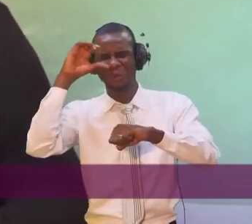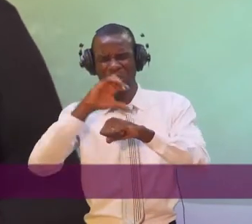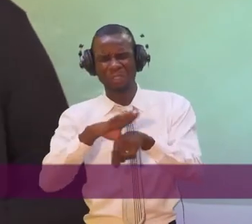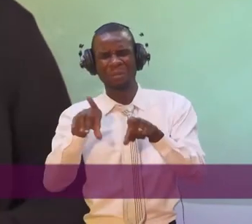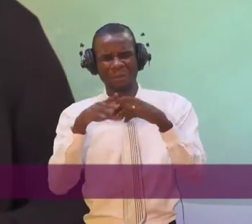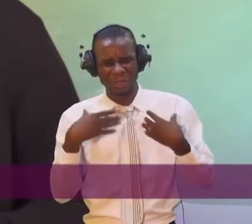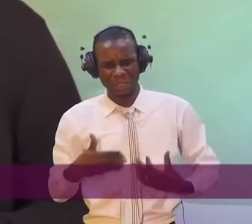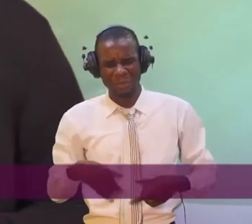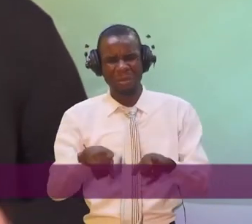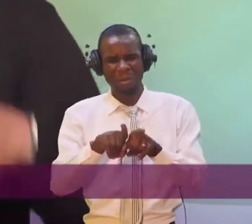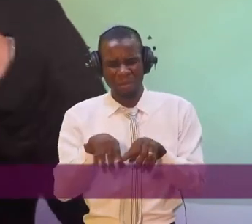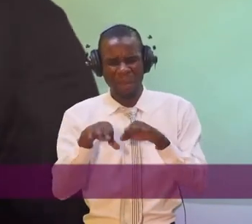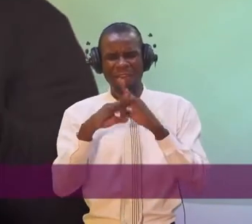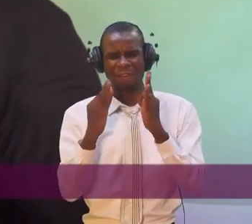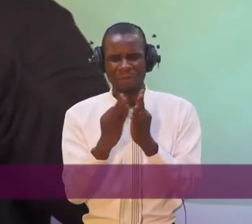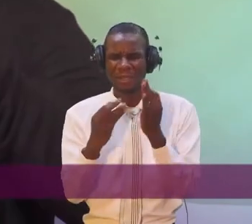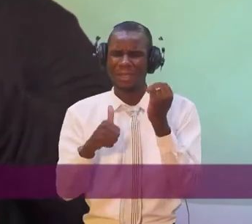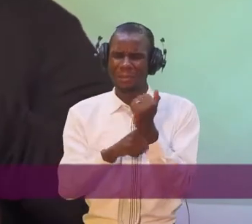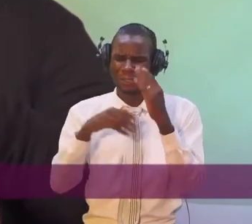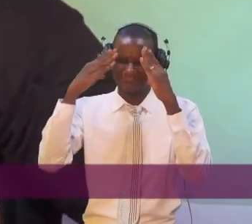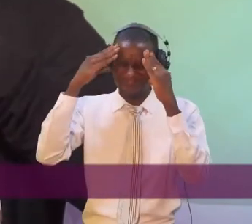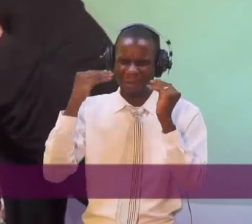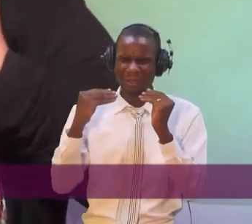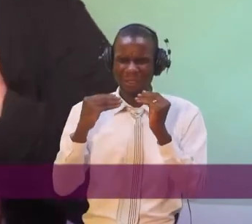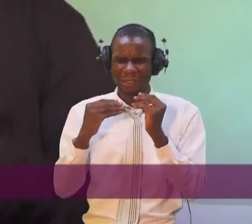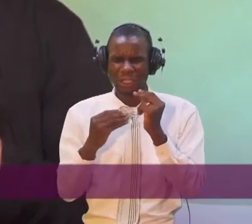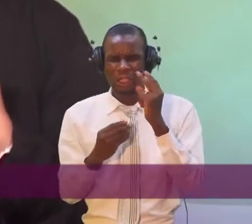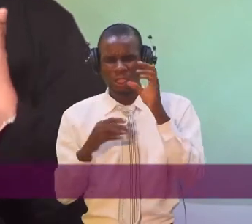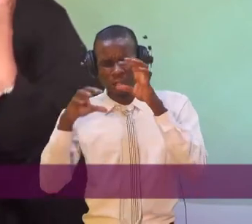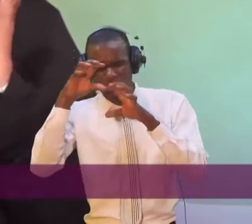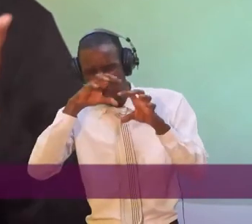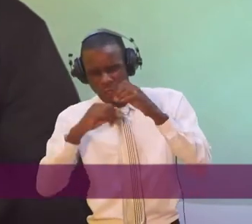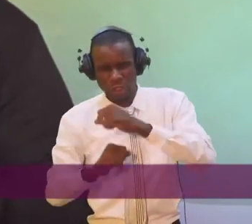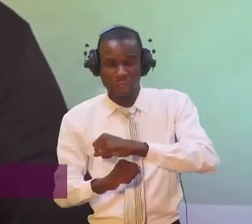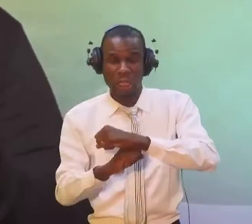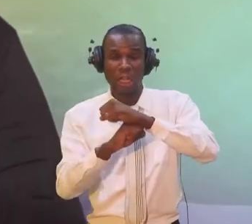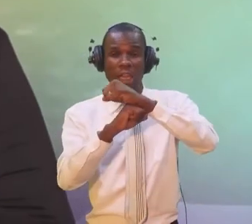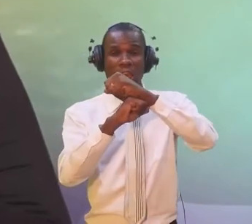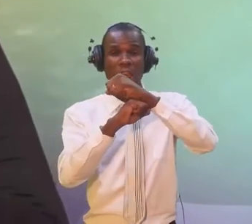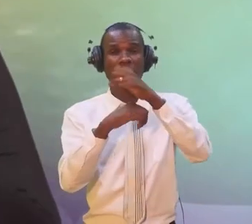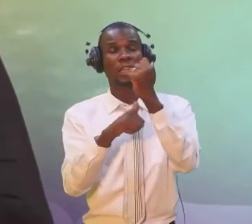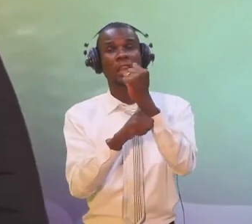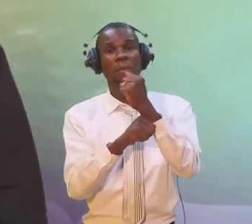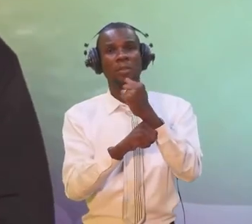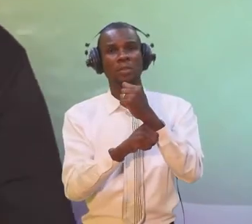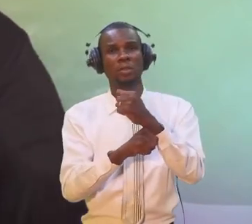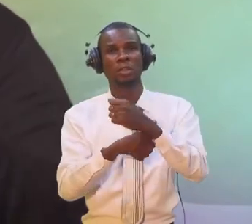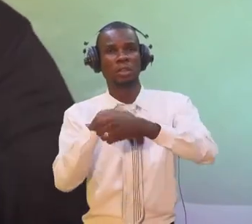hata mtu anaweza kupoteza kazi yake, afya yake au familia yake. Na watu wa hali hii